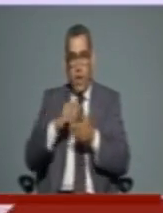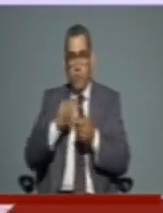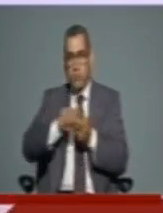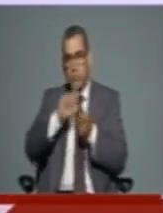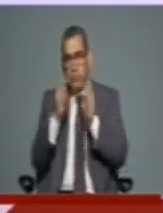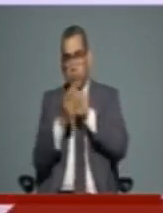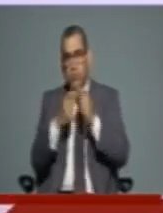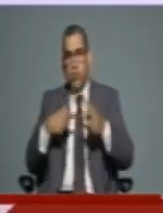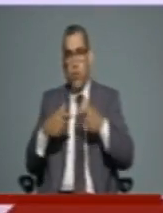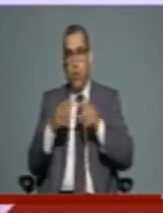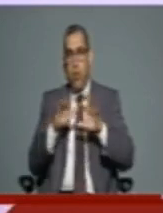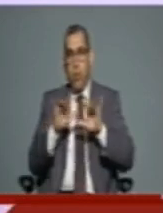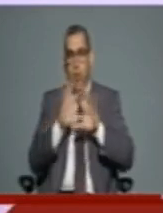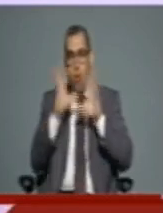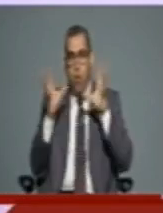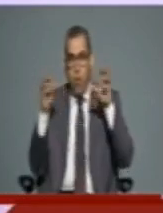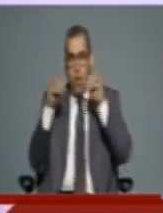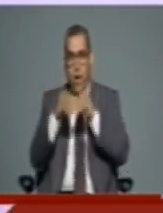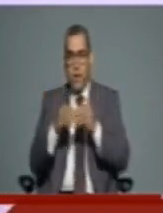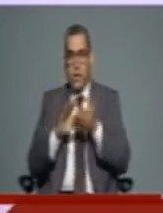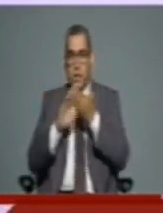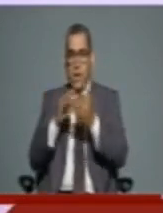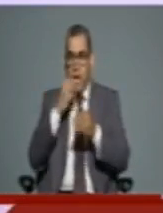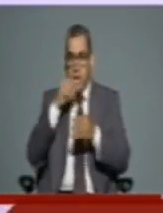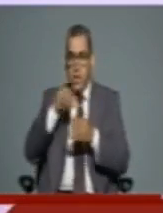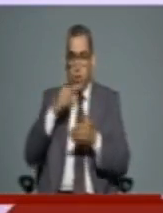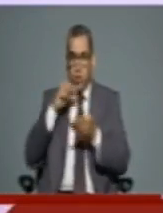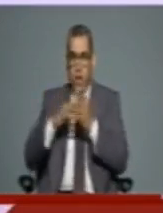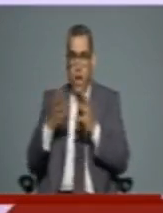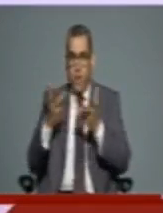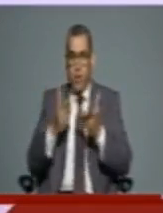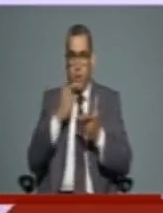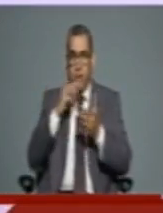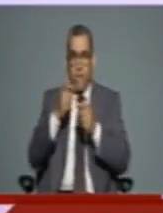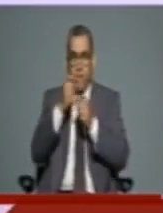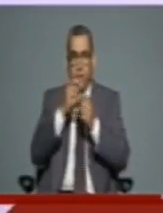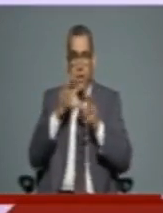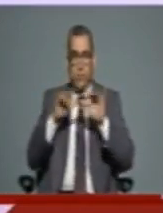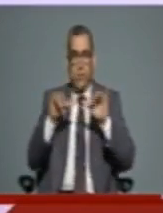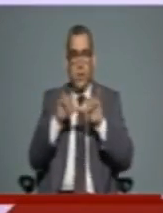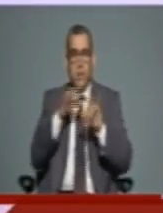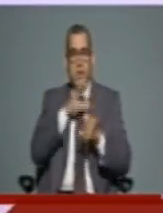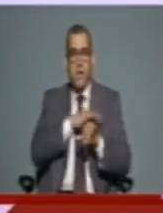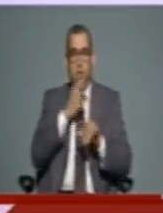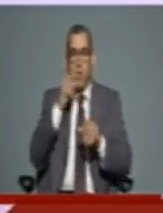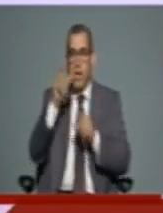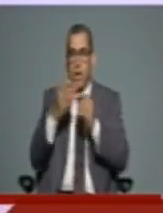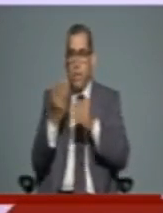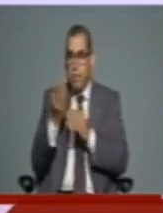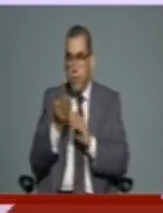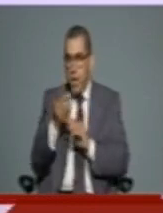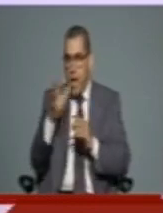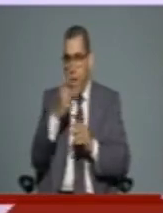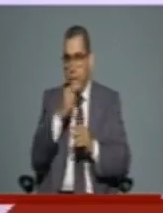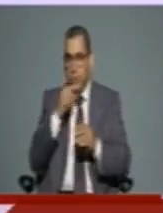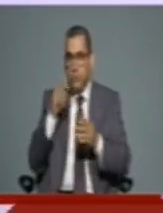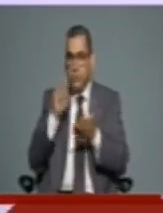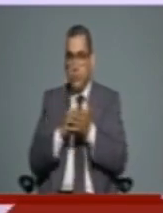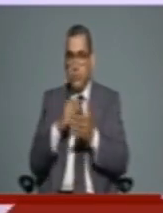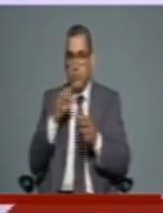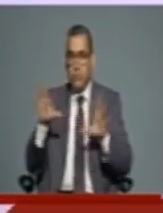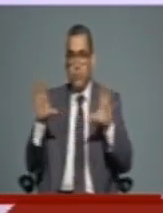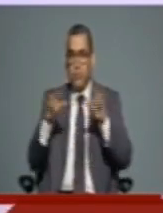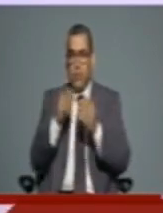بالنسبة للخدمات التموين أو بالنسبة لقاعدة البيانات المستفيدين، أو كذلك بالنسبة لكافة